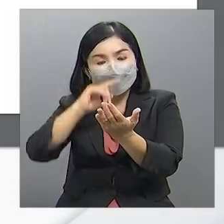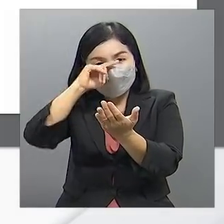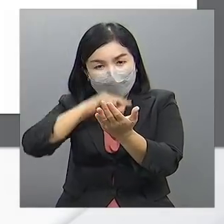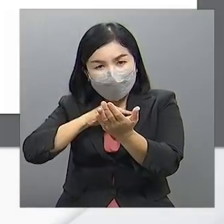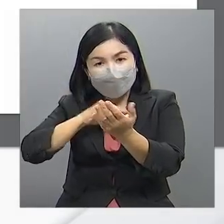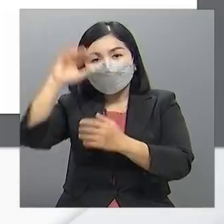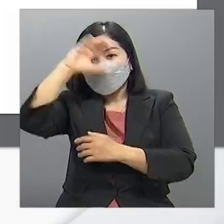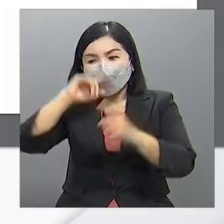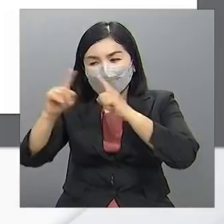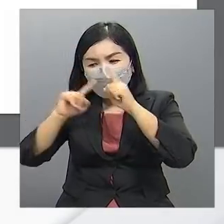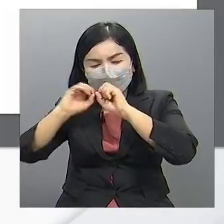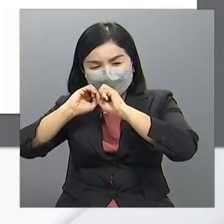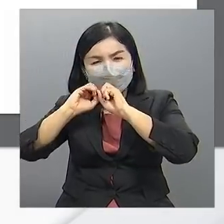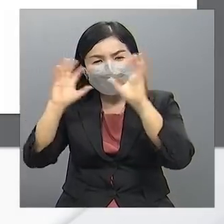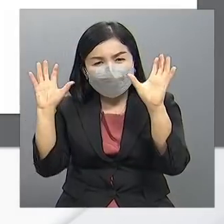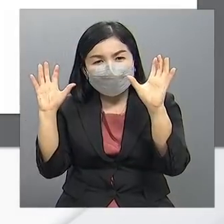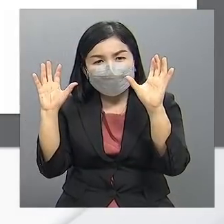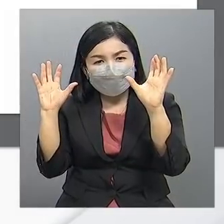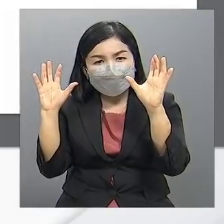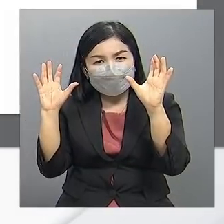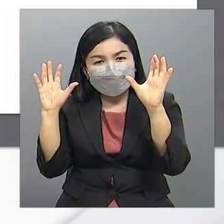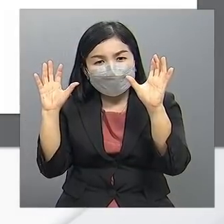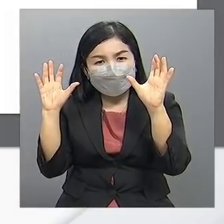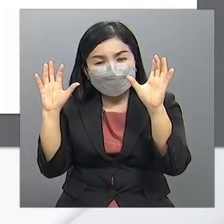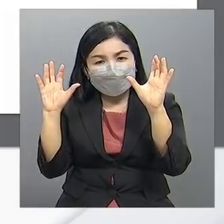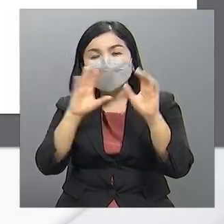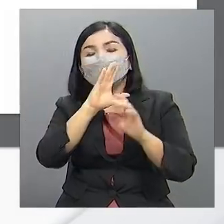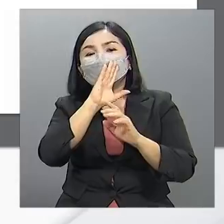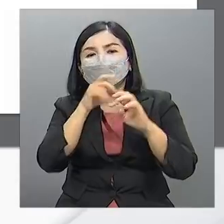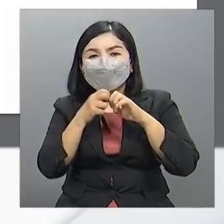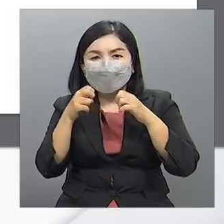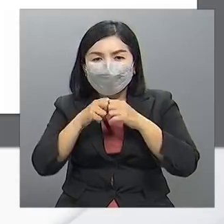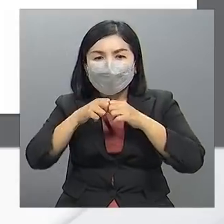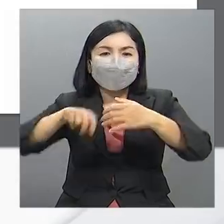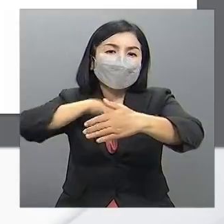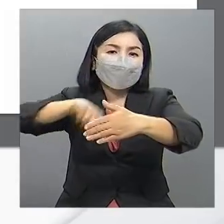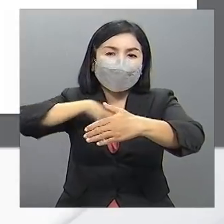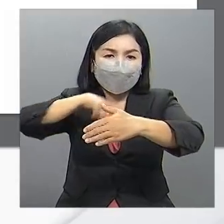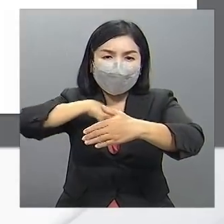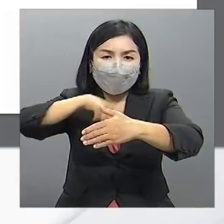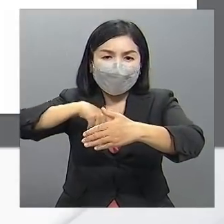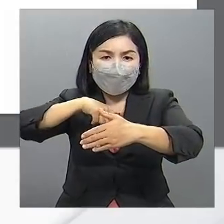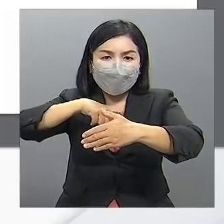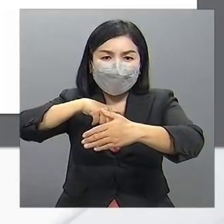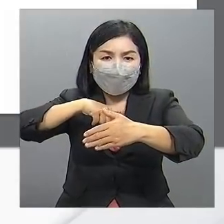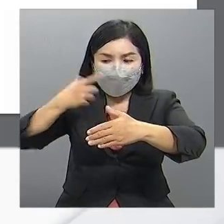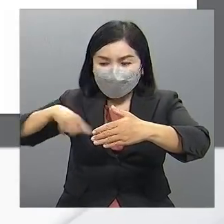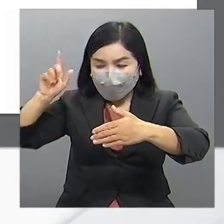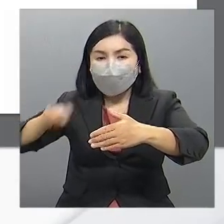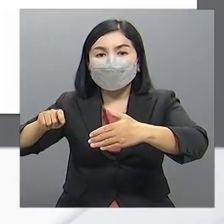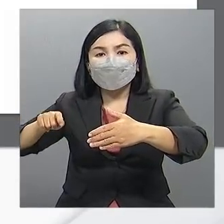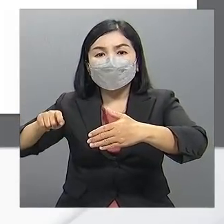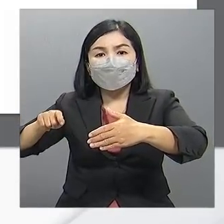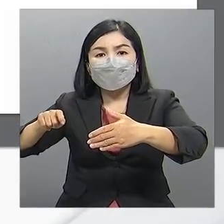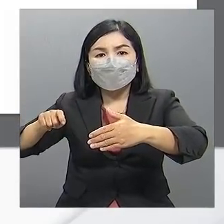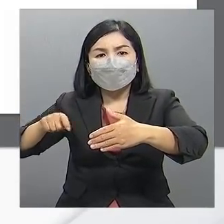ติให้ได้นะไอ้นี่ปัญหานี้มันปัญหาภายในของศาลมันเรื่องเล็กม